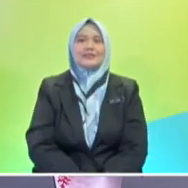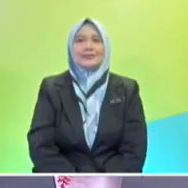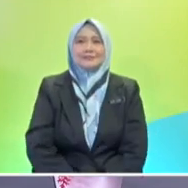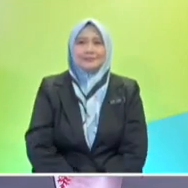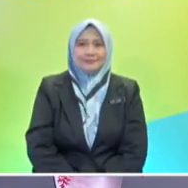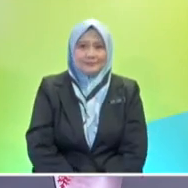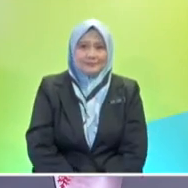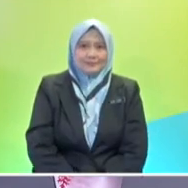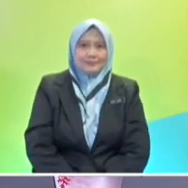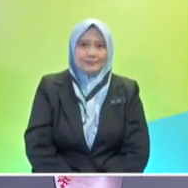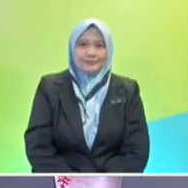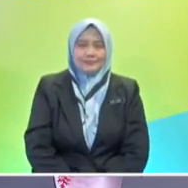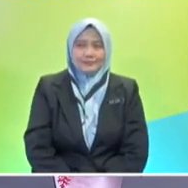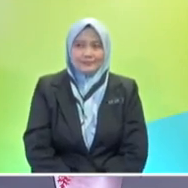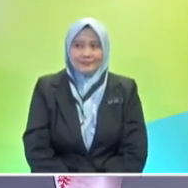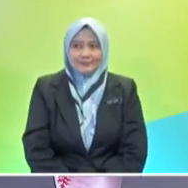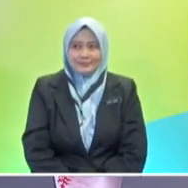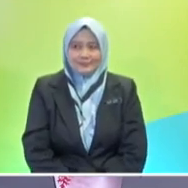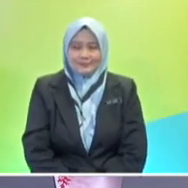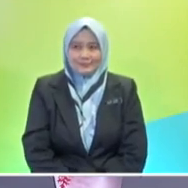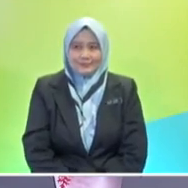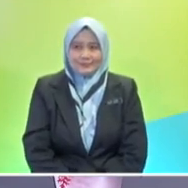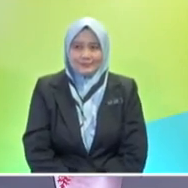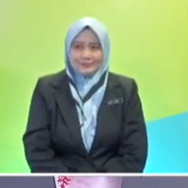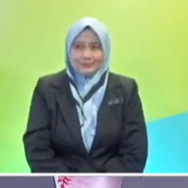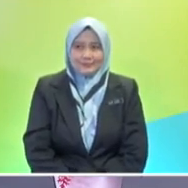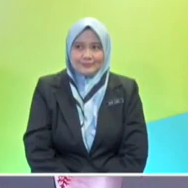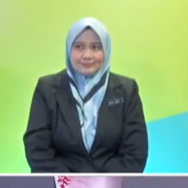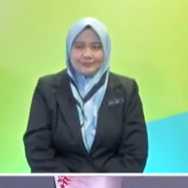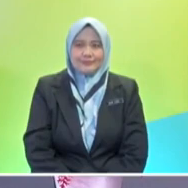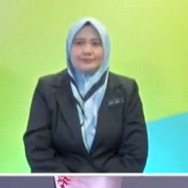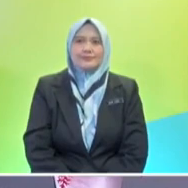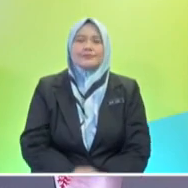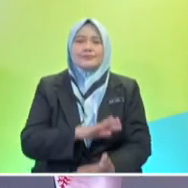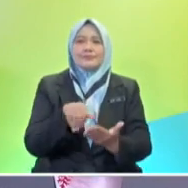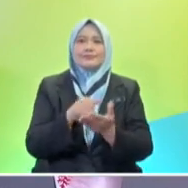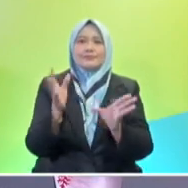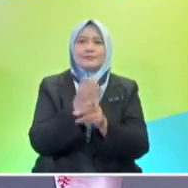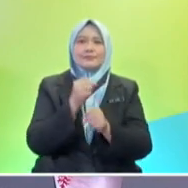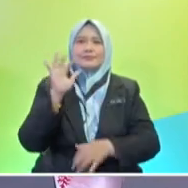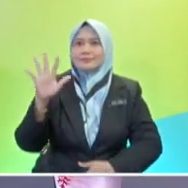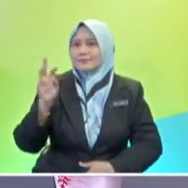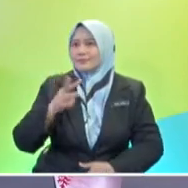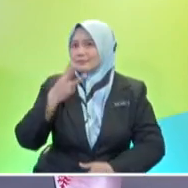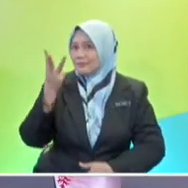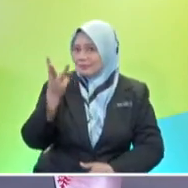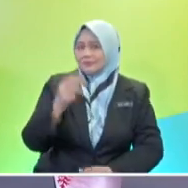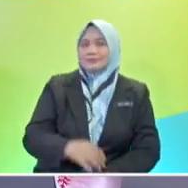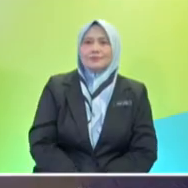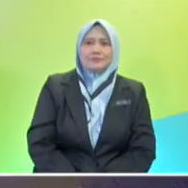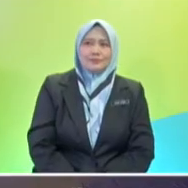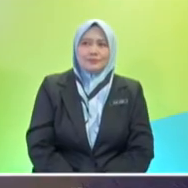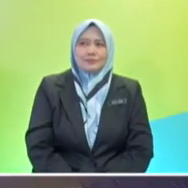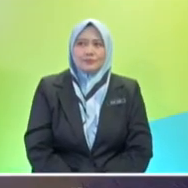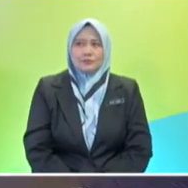wah. Yeah. 5 wah secara keseluruhan kepada murid-murid kita pada hari ini. Terima kasih cikgu. Bagaimana pula